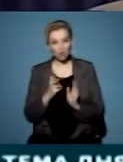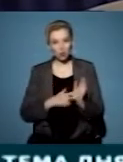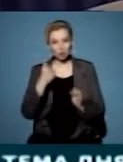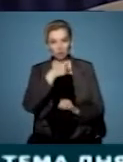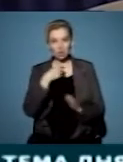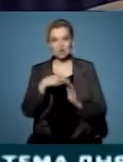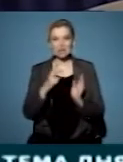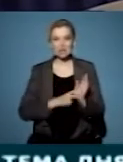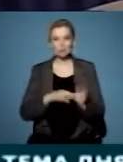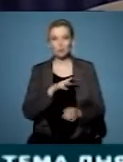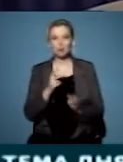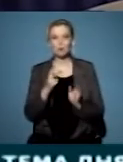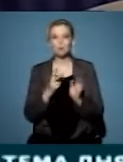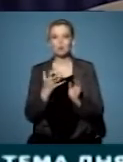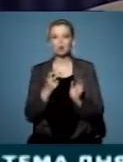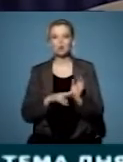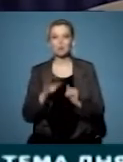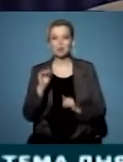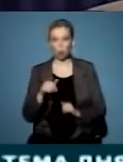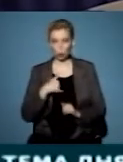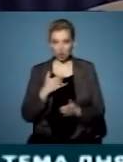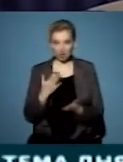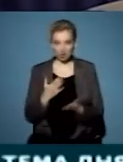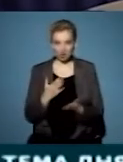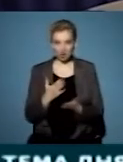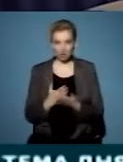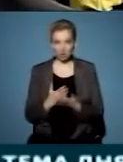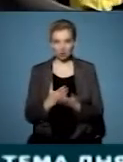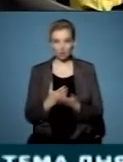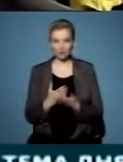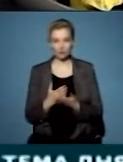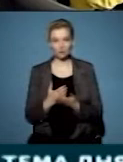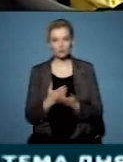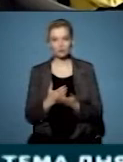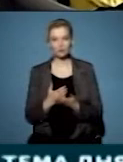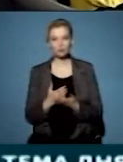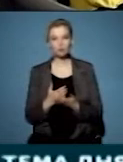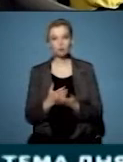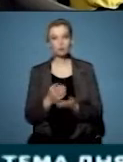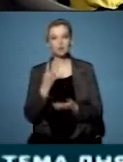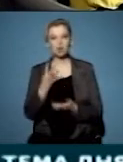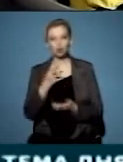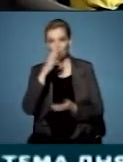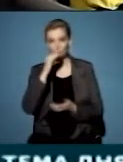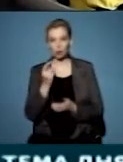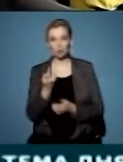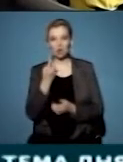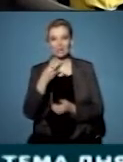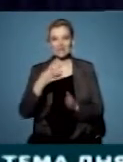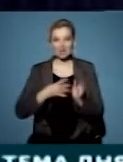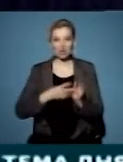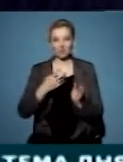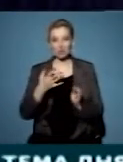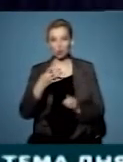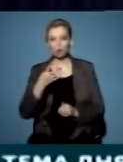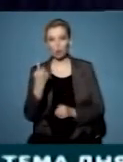рік 17 мільйонів 575 тисяч. У нас є, дивіться, на чотирьох маршрутах – перший, 39-й,